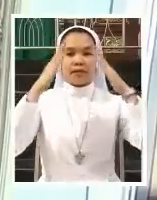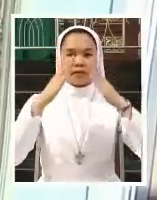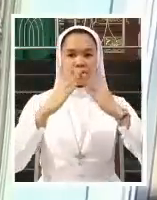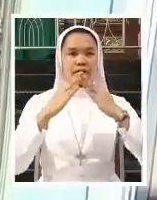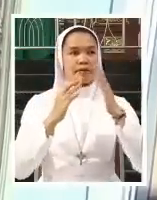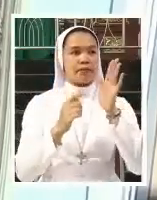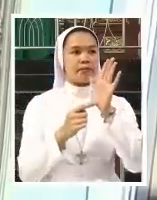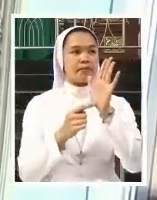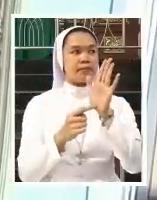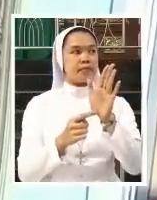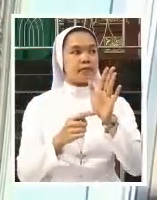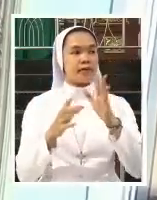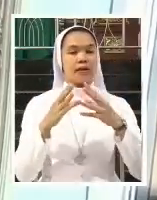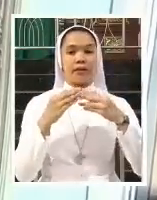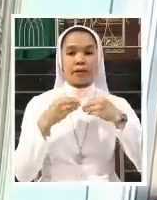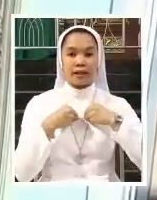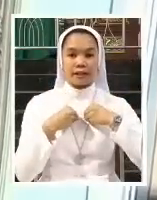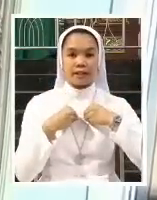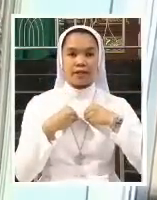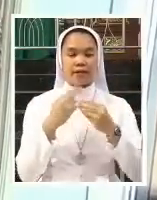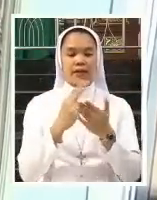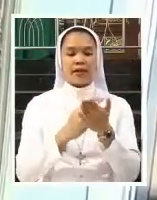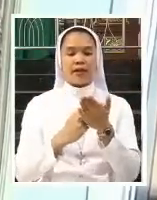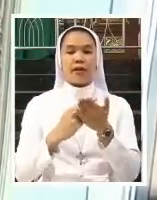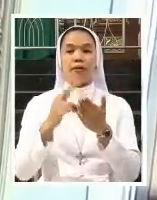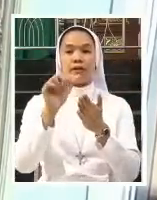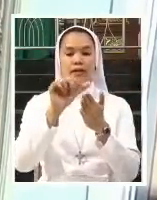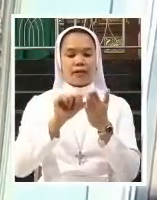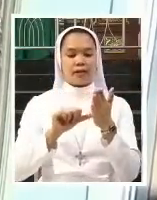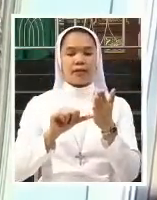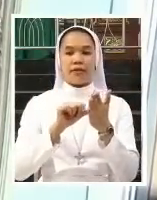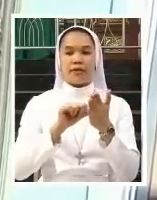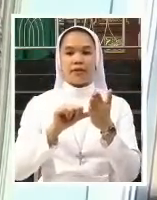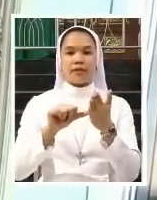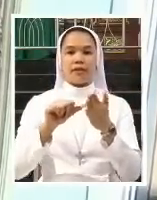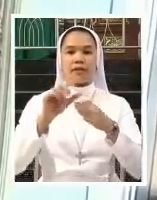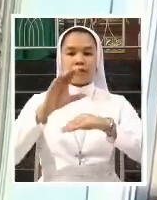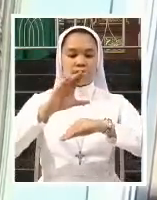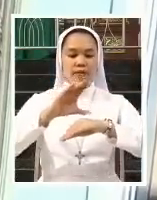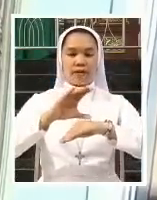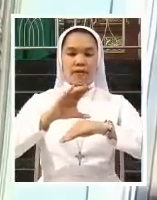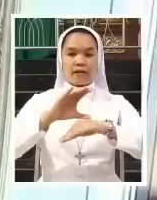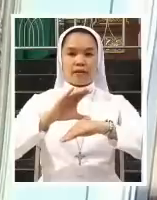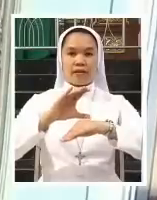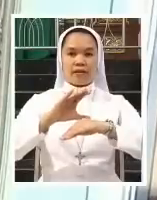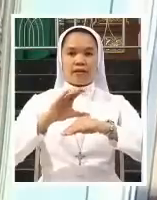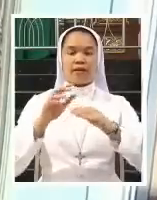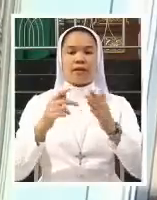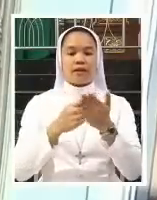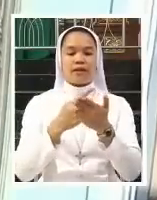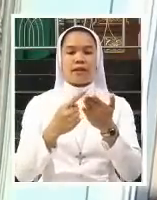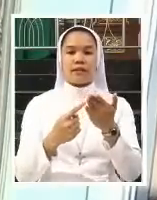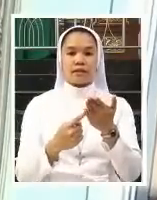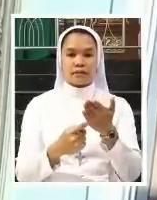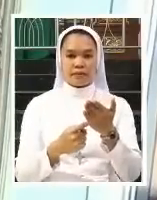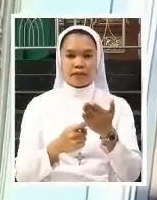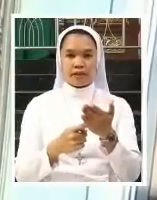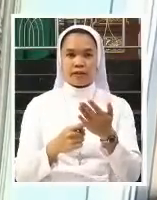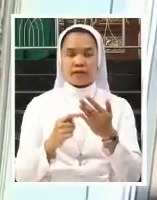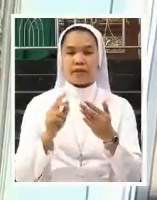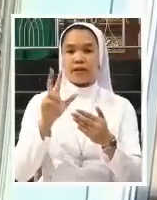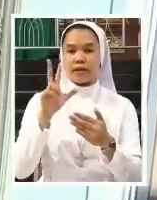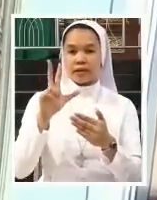kan sindamag-ako kan banal na orden sa simbahan. An parting ini igwa nin tulong